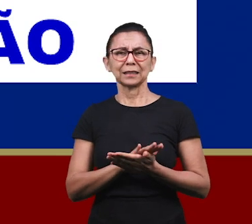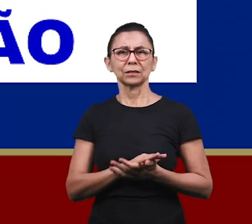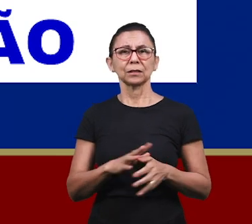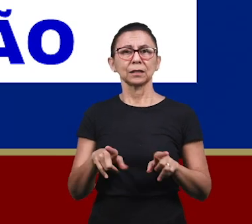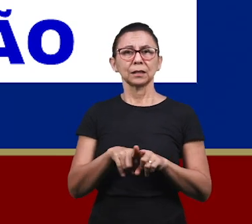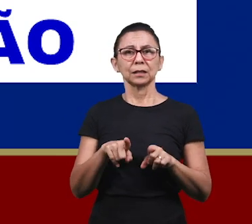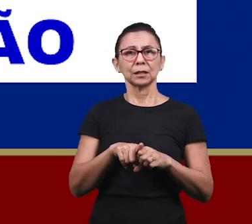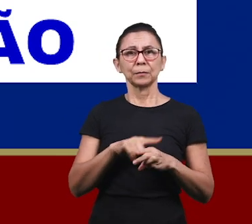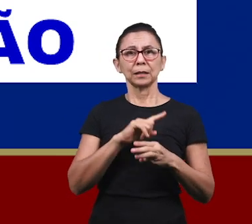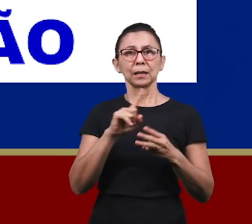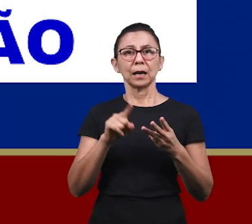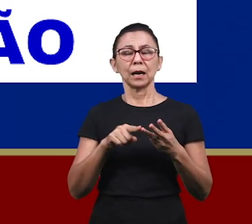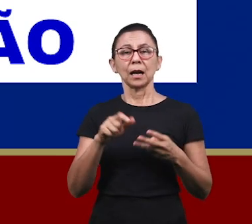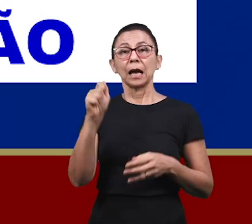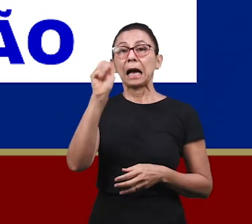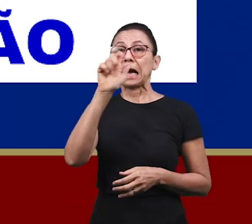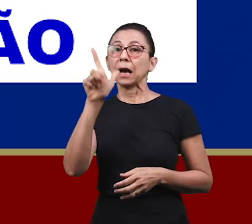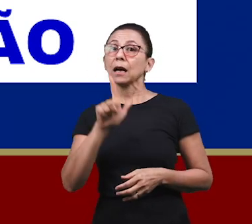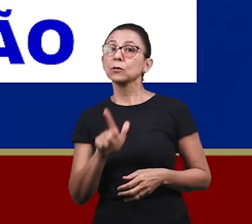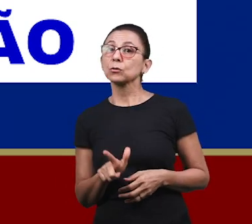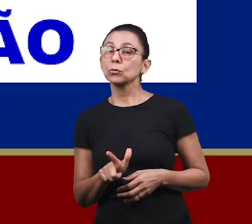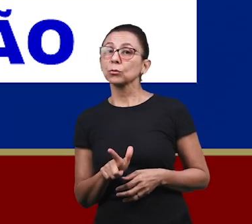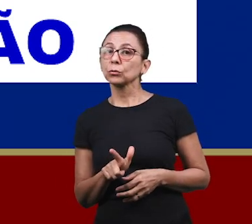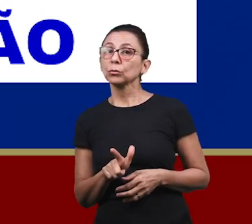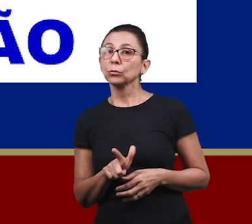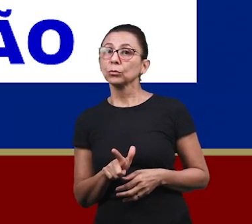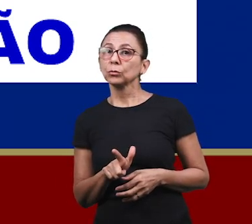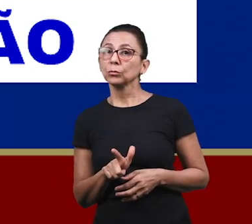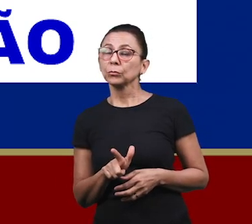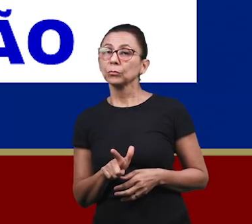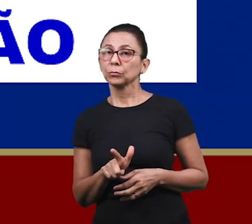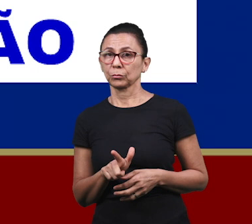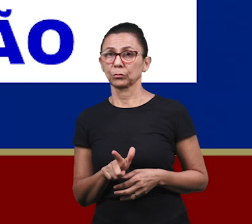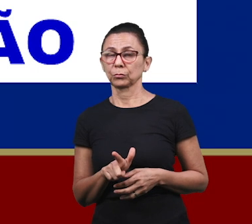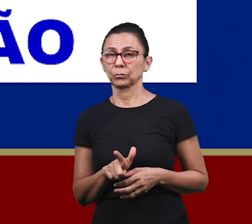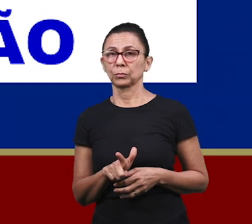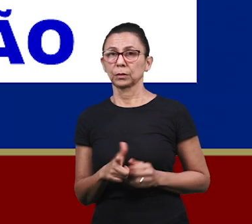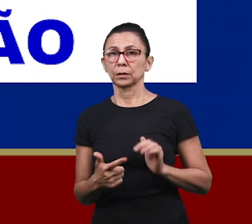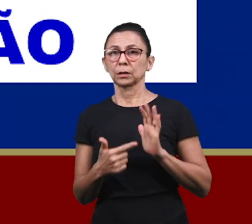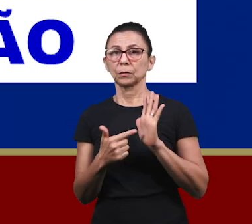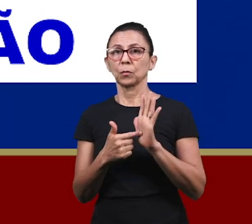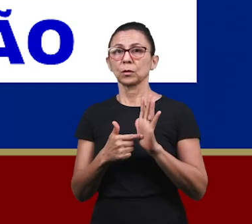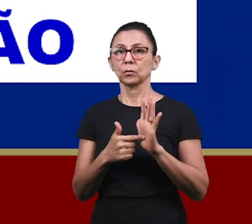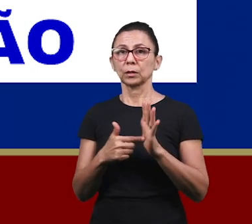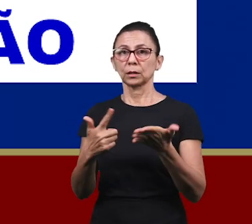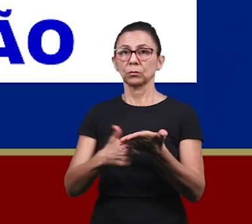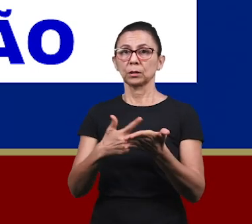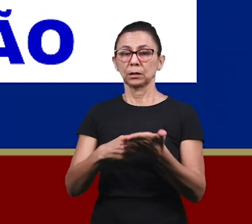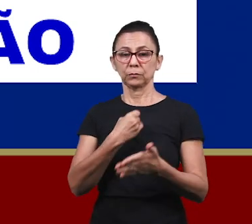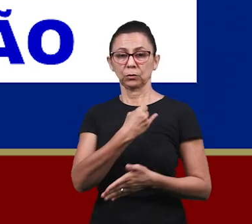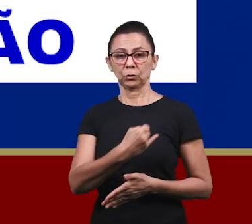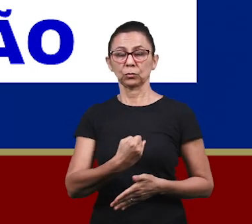la divinité. L'évangile de Jean présente Jésus comme le Fils de Dieu.